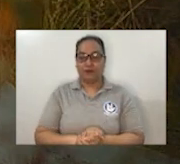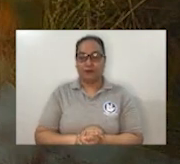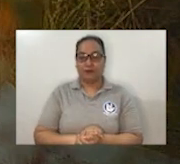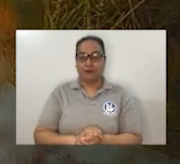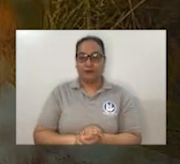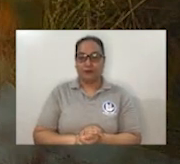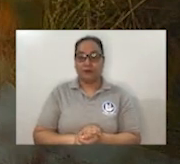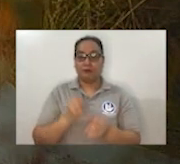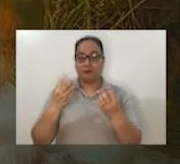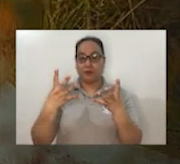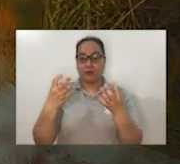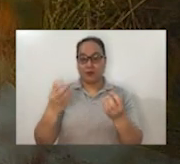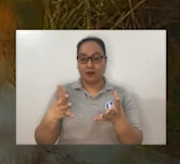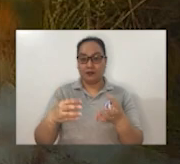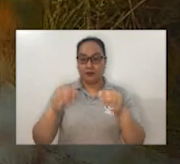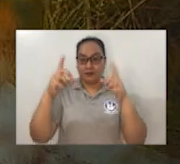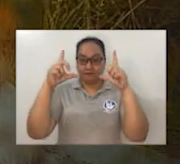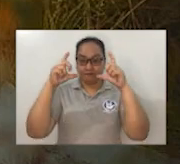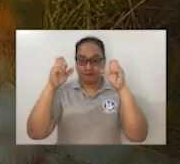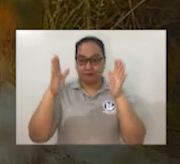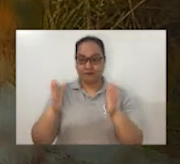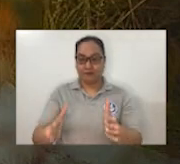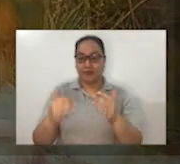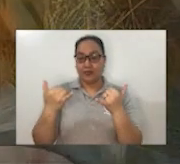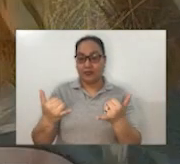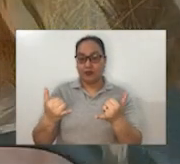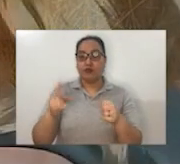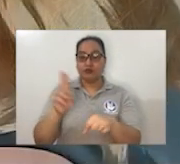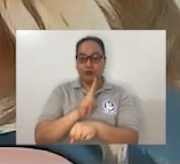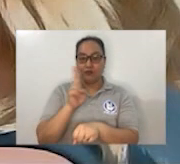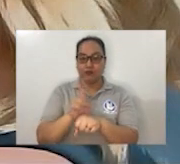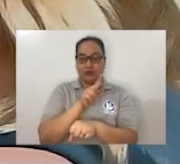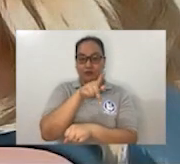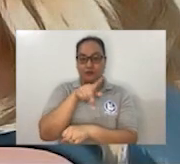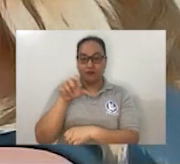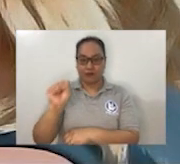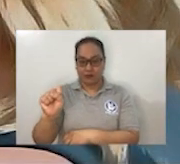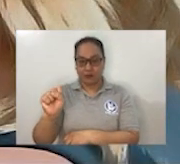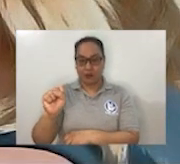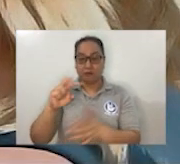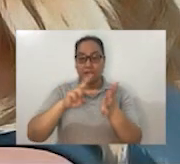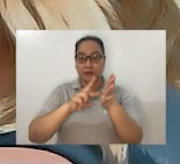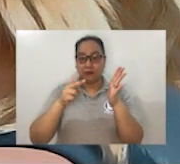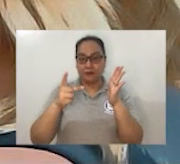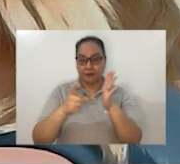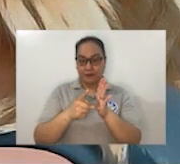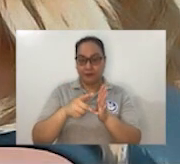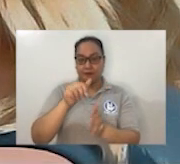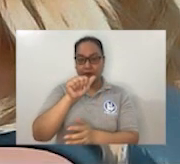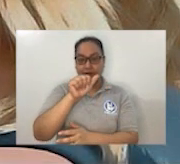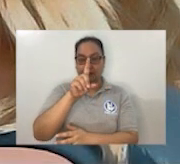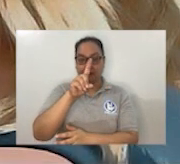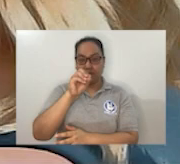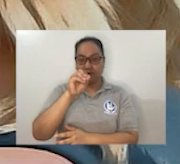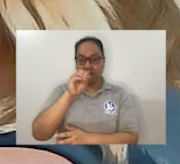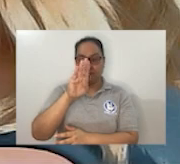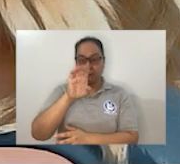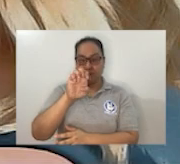Marami sa mga photographers ngayon ay gumagamit na rin ng Photoshop. Mayroon tayong oil painting or digital